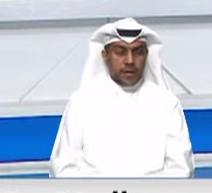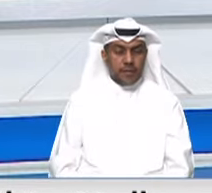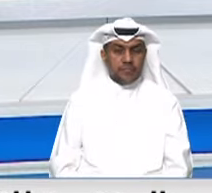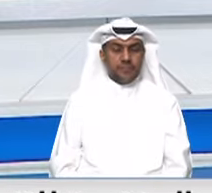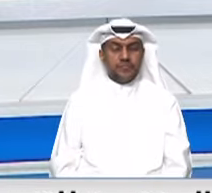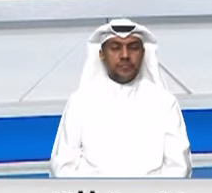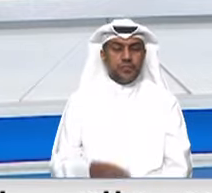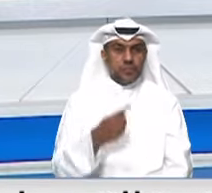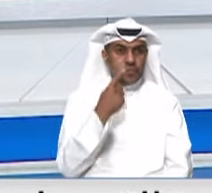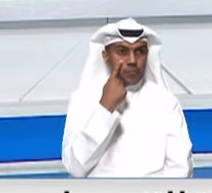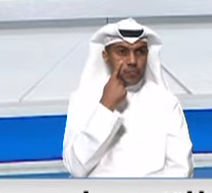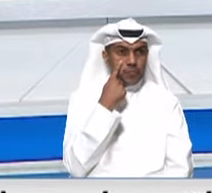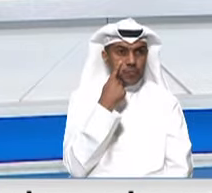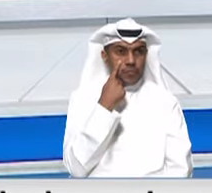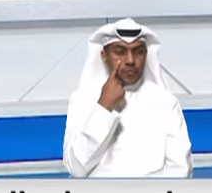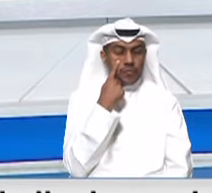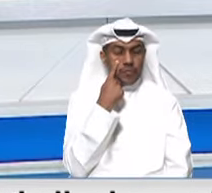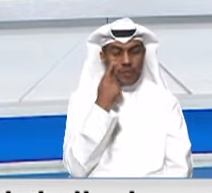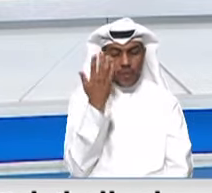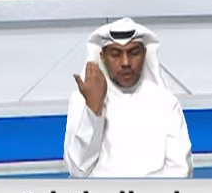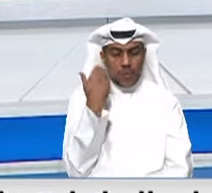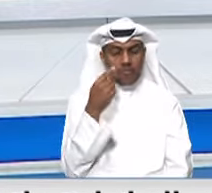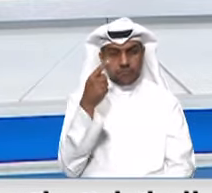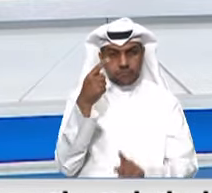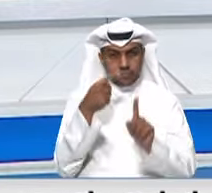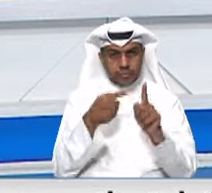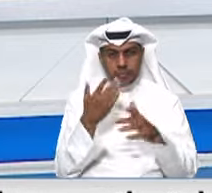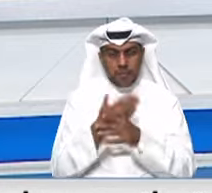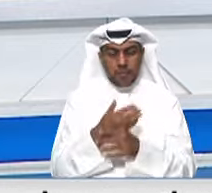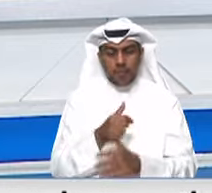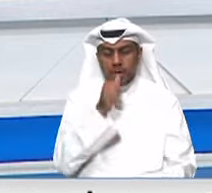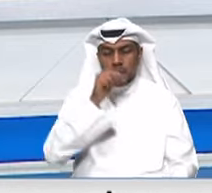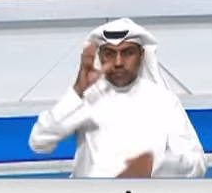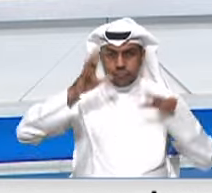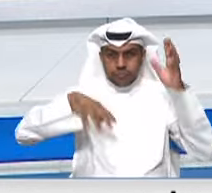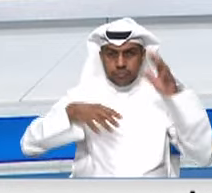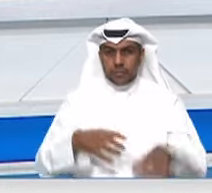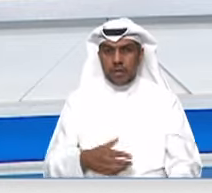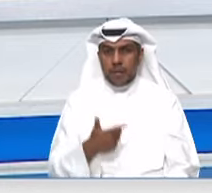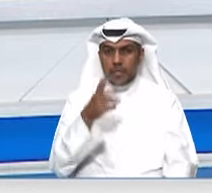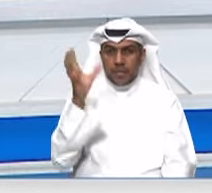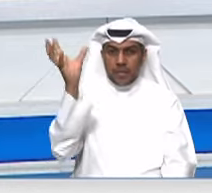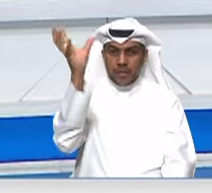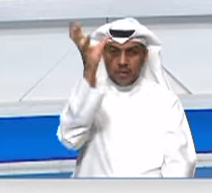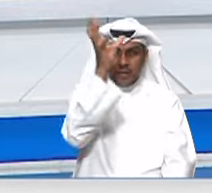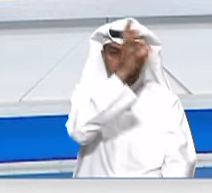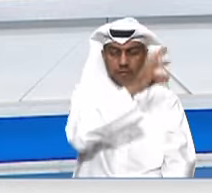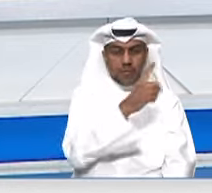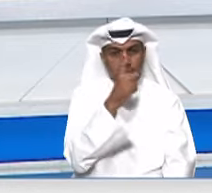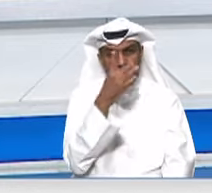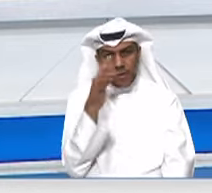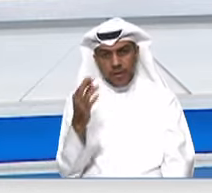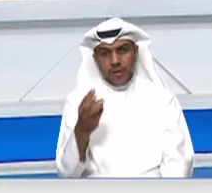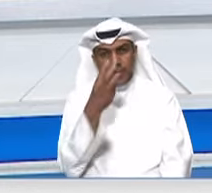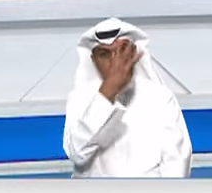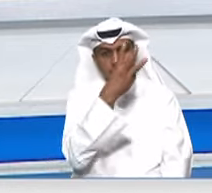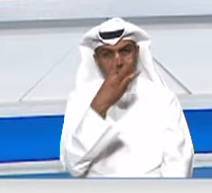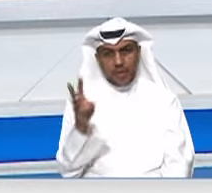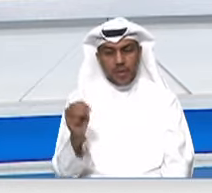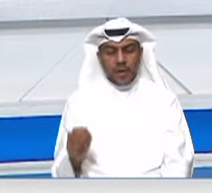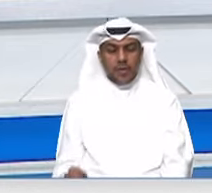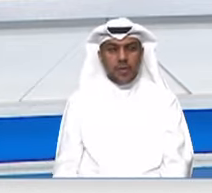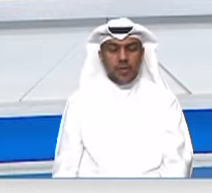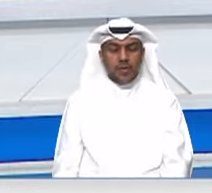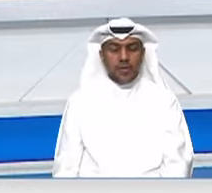انخفاض مقارنة مع الأيام الماضية بسبب السحب والأمطار اللي أثرت على البلاد، من 31 إلى 33 درجة مئوية